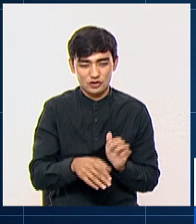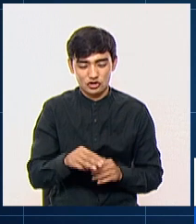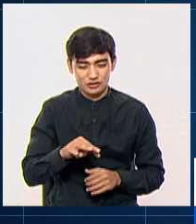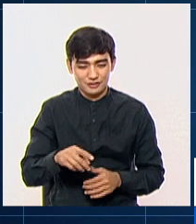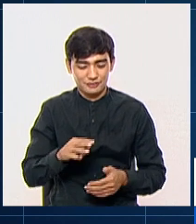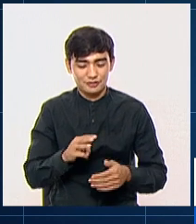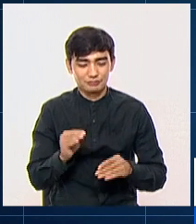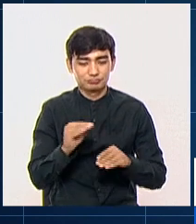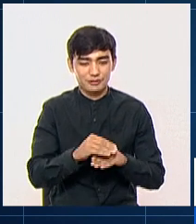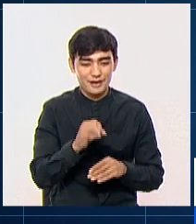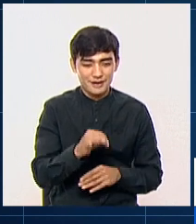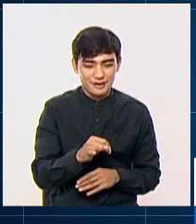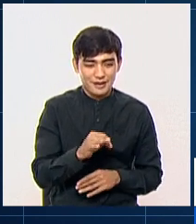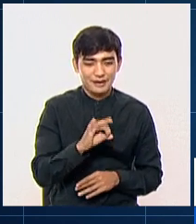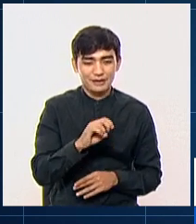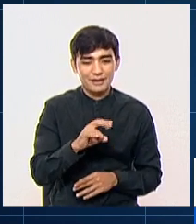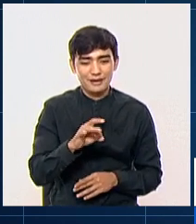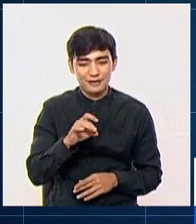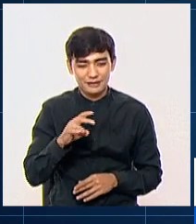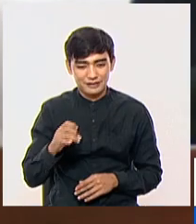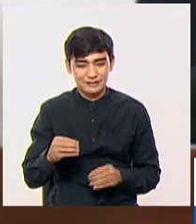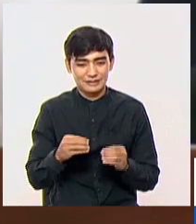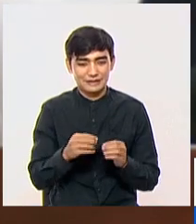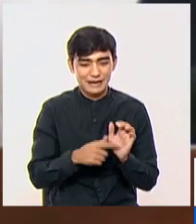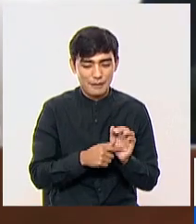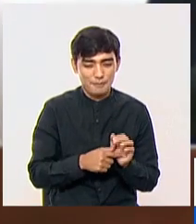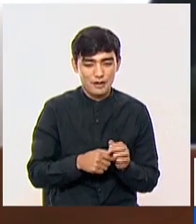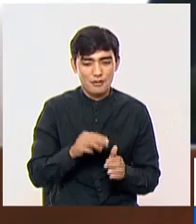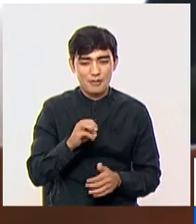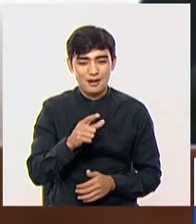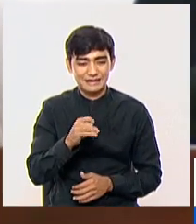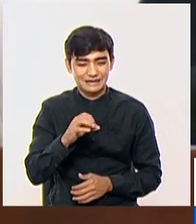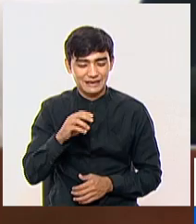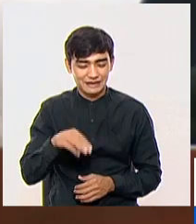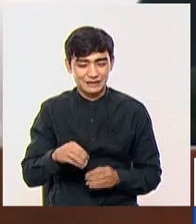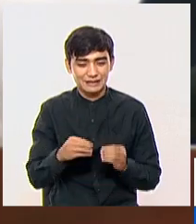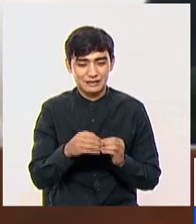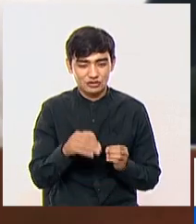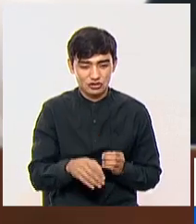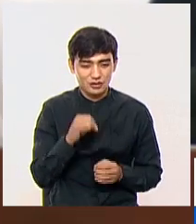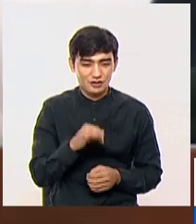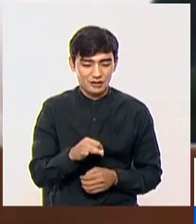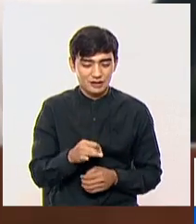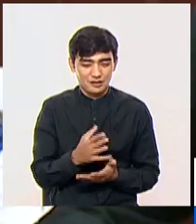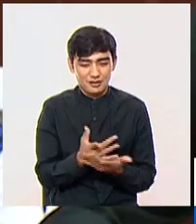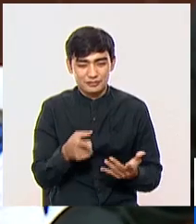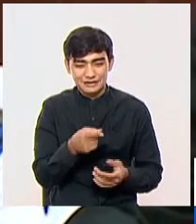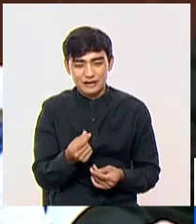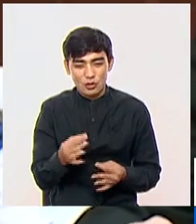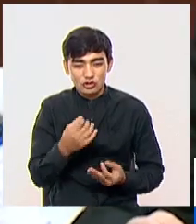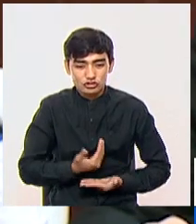интернам на 7, магистрантам на 10 тысяч, докторантам на 22 500. В любом случае прожить на эти